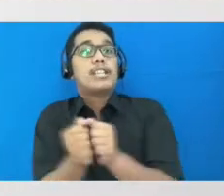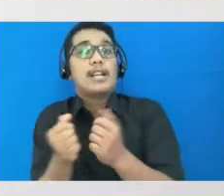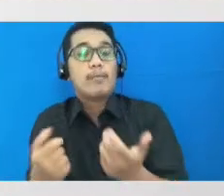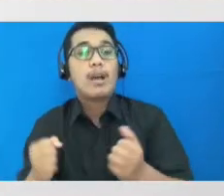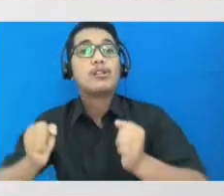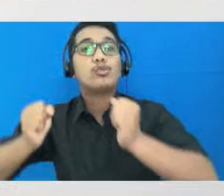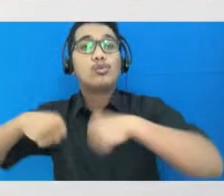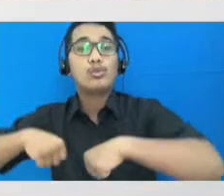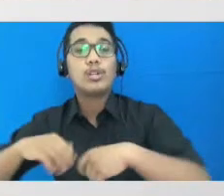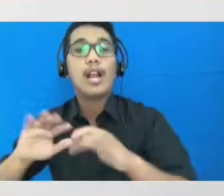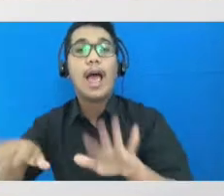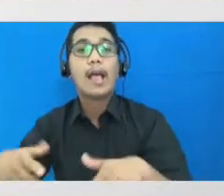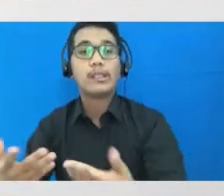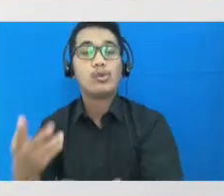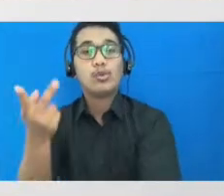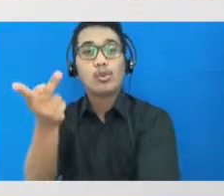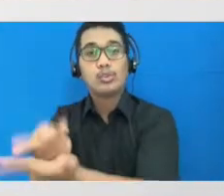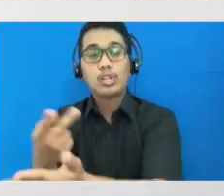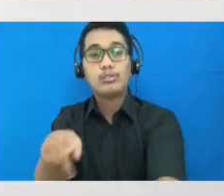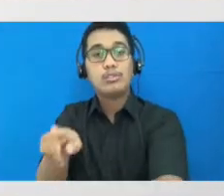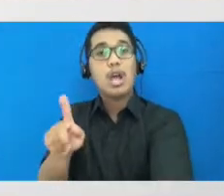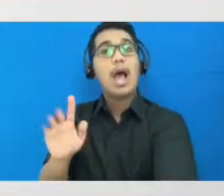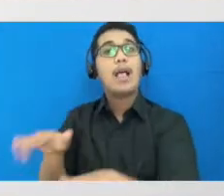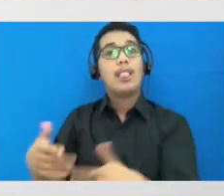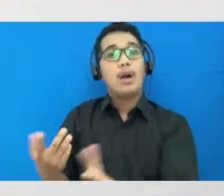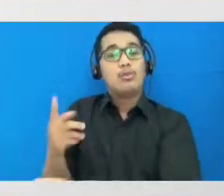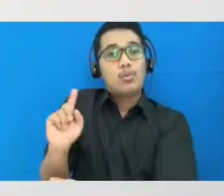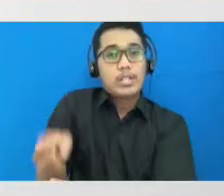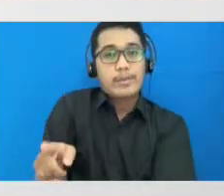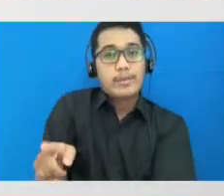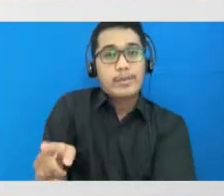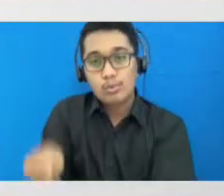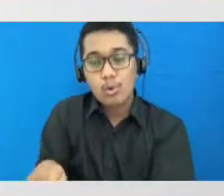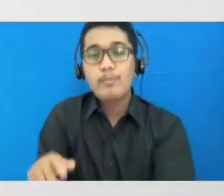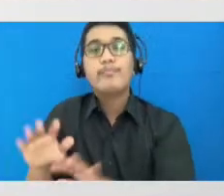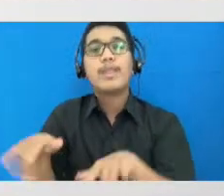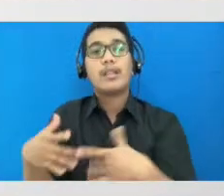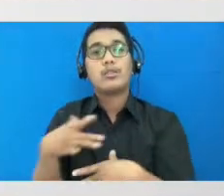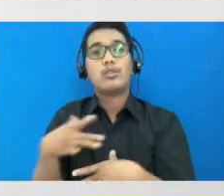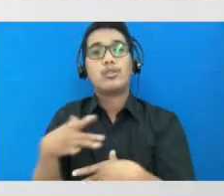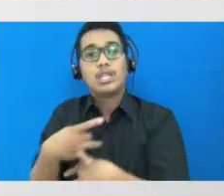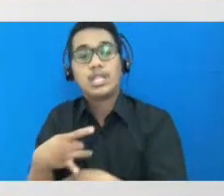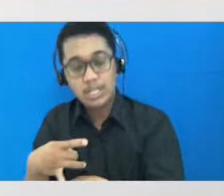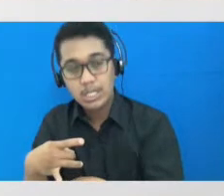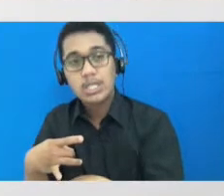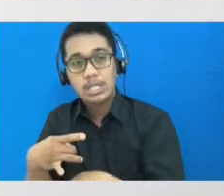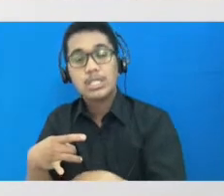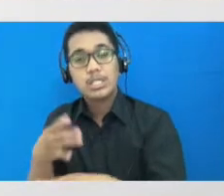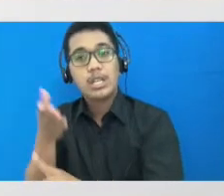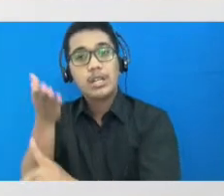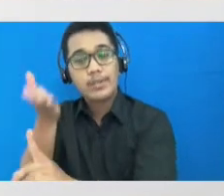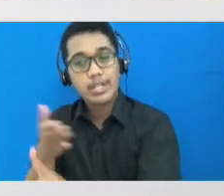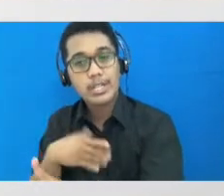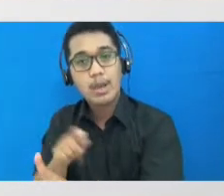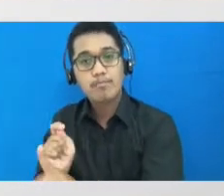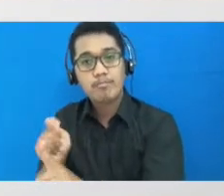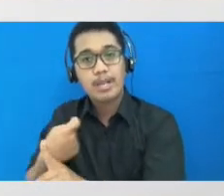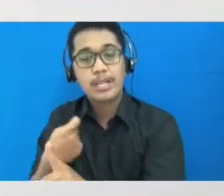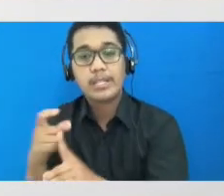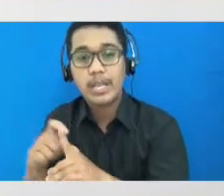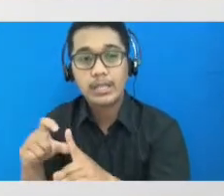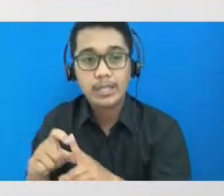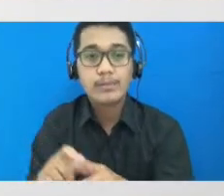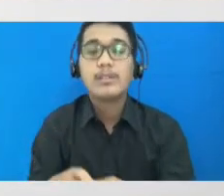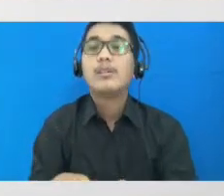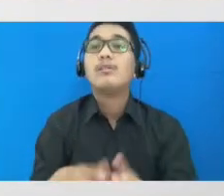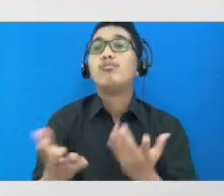untuk kontrak, kewajiban hukum, juga vital interest dari si subjek data pribadi, kemudian public interest